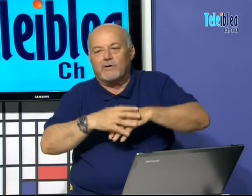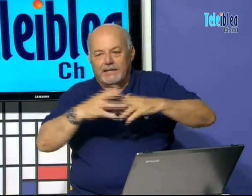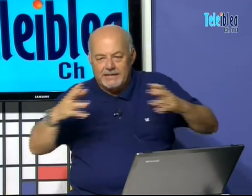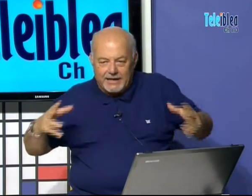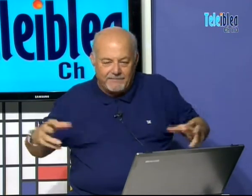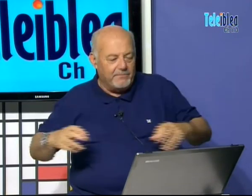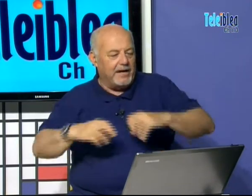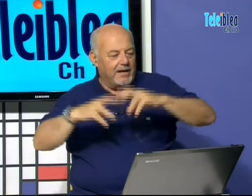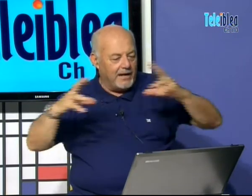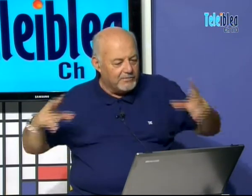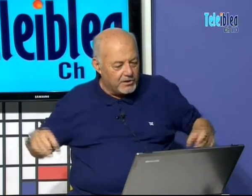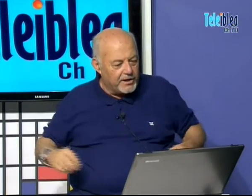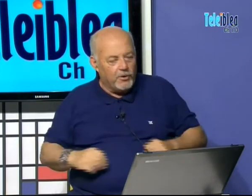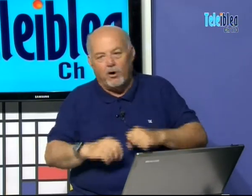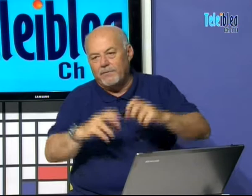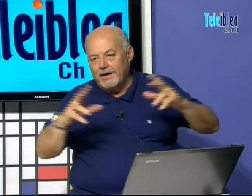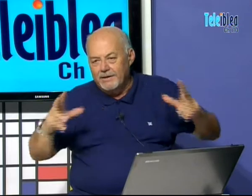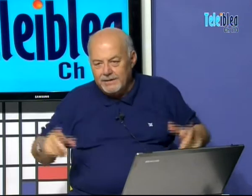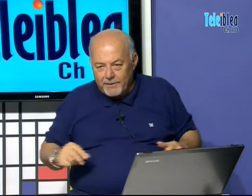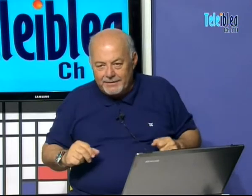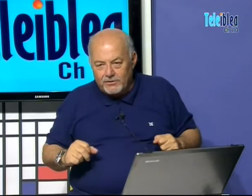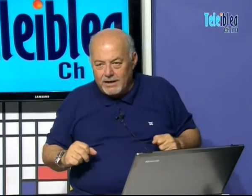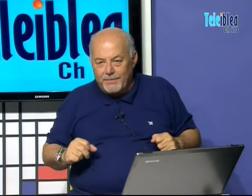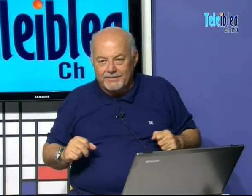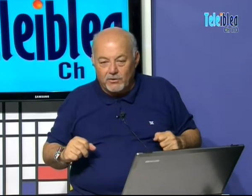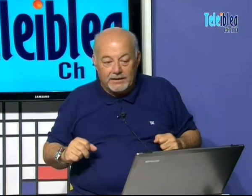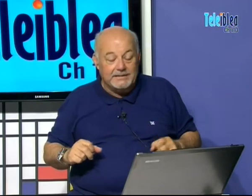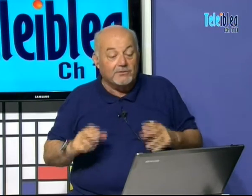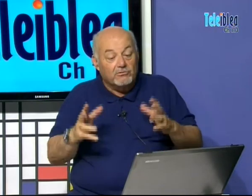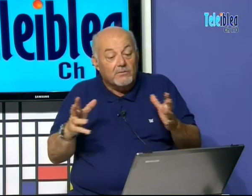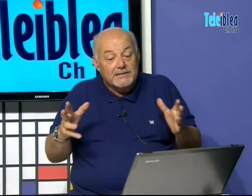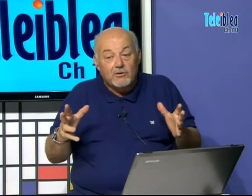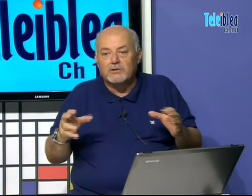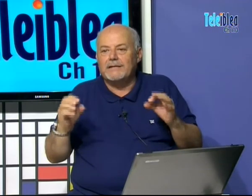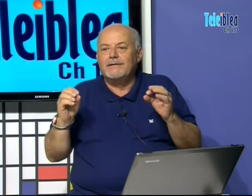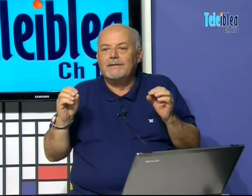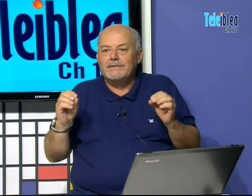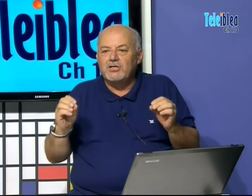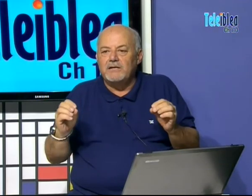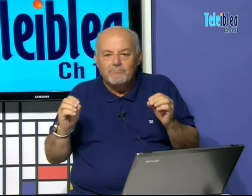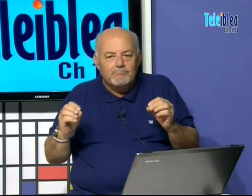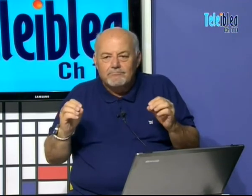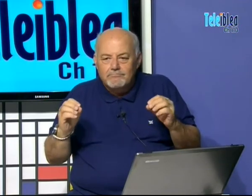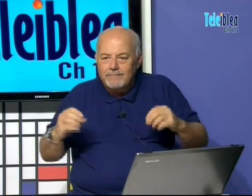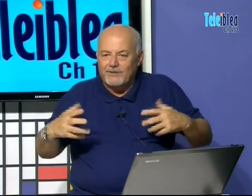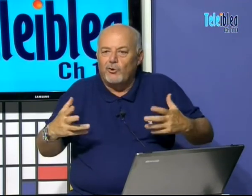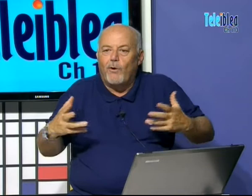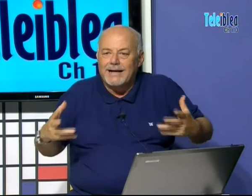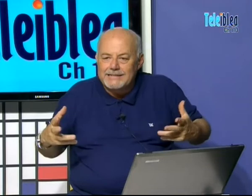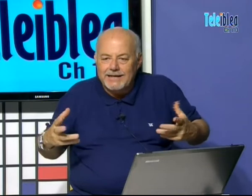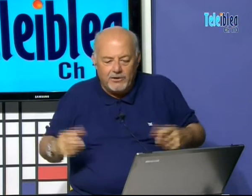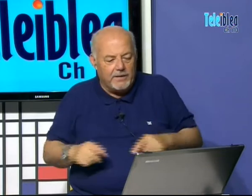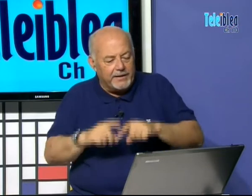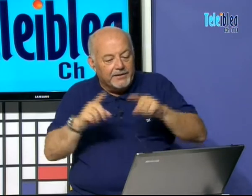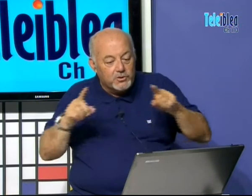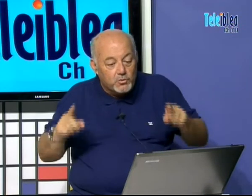abbiamo crisi della famiglia, la questione economica, la partitocrazia, tutte queste cose ci mettono